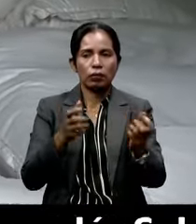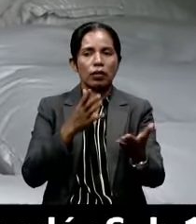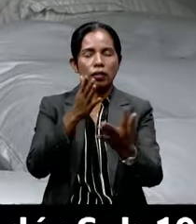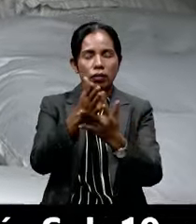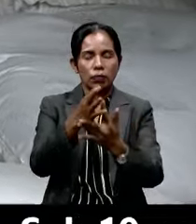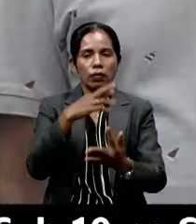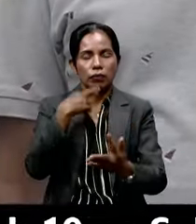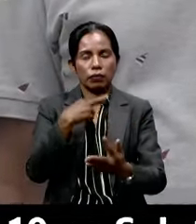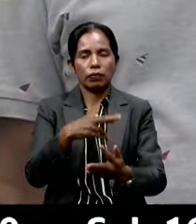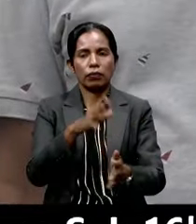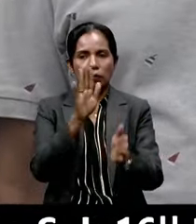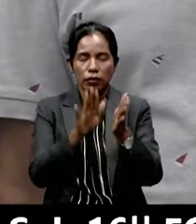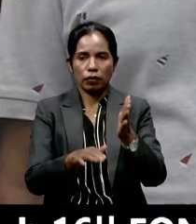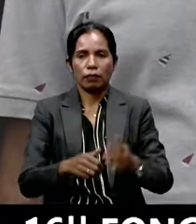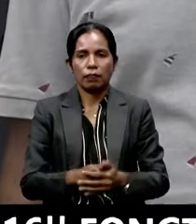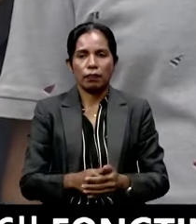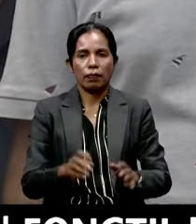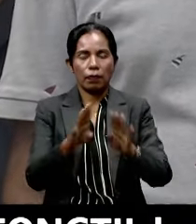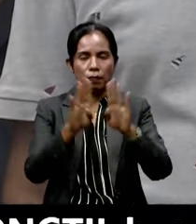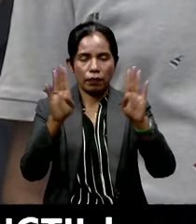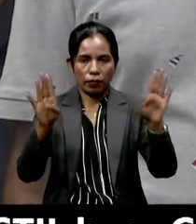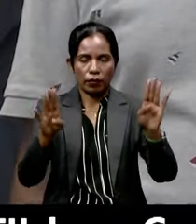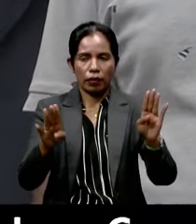baratu. Mai halo lansamento, ba